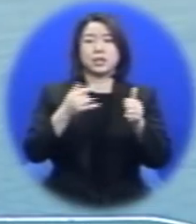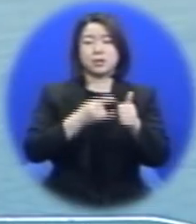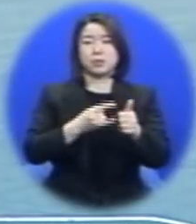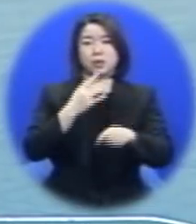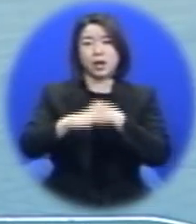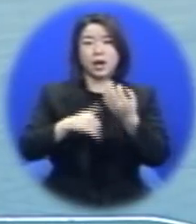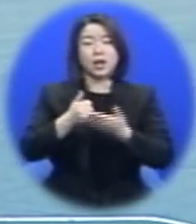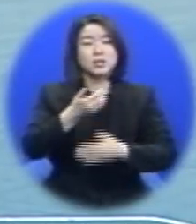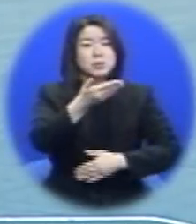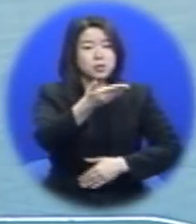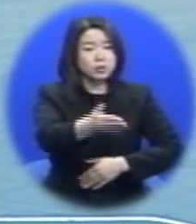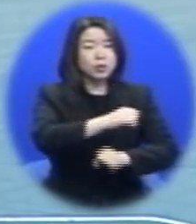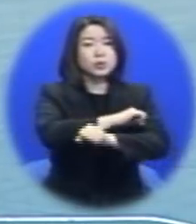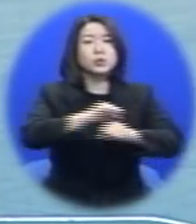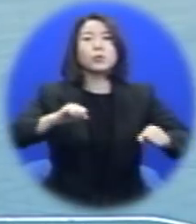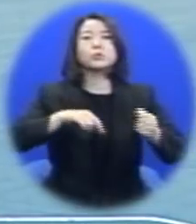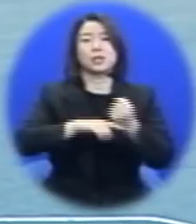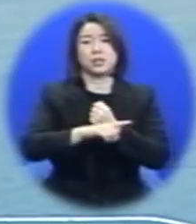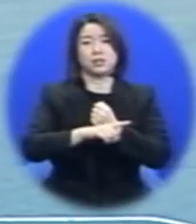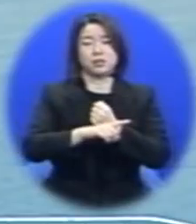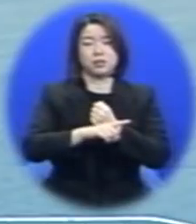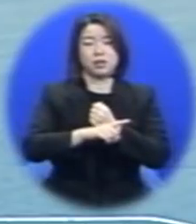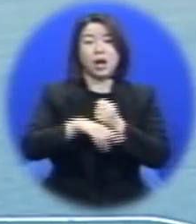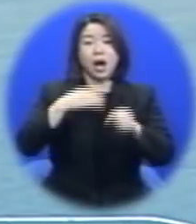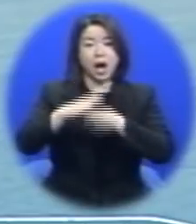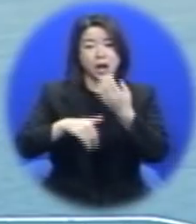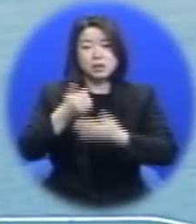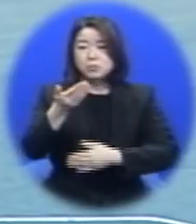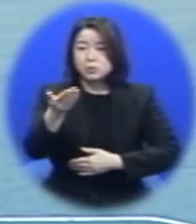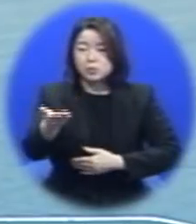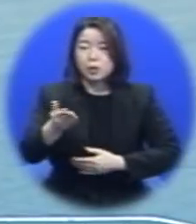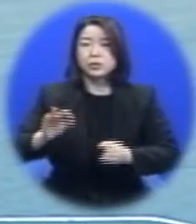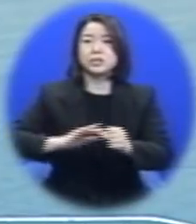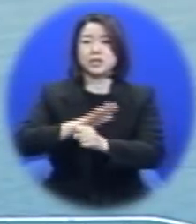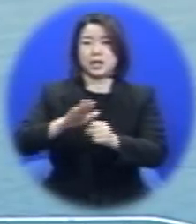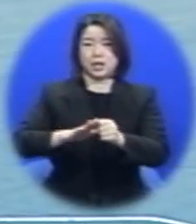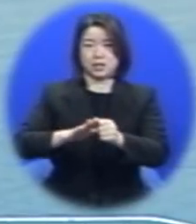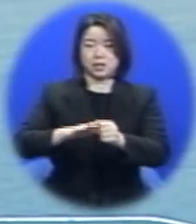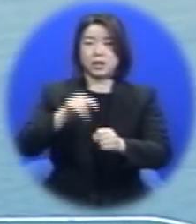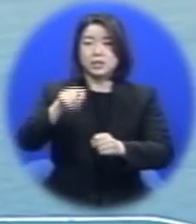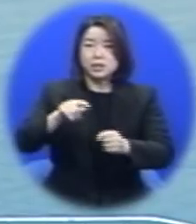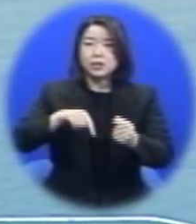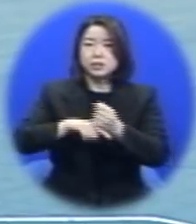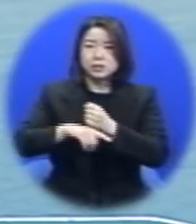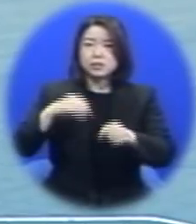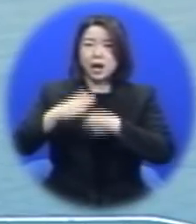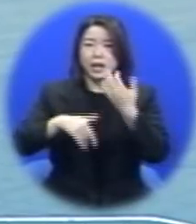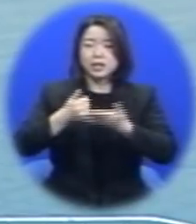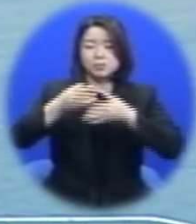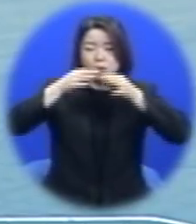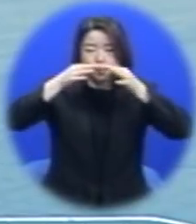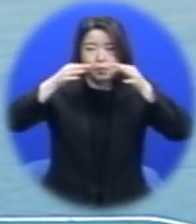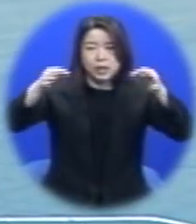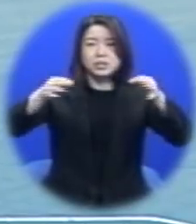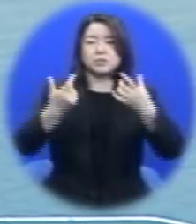너를 용서한다, 하나님은 너를 사랑한다 하는 하나님의 외침입니다.